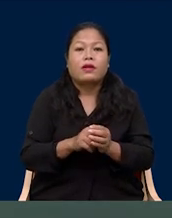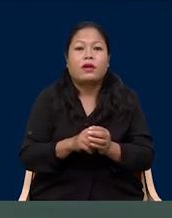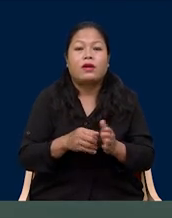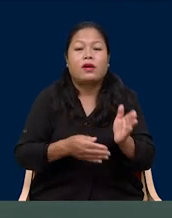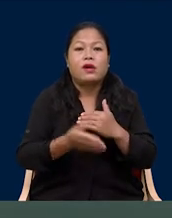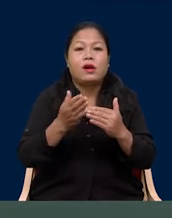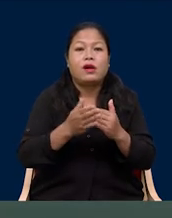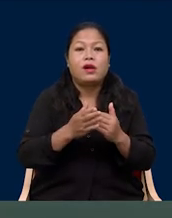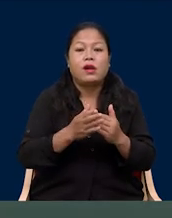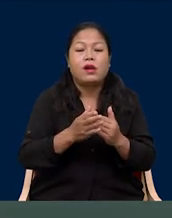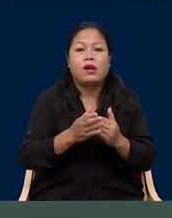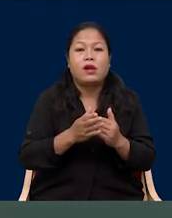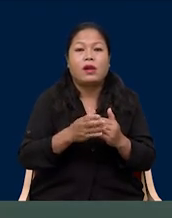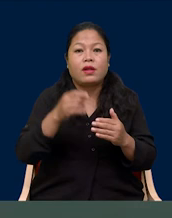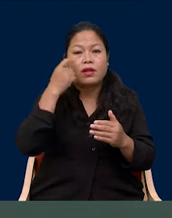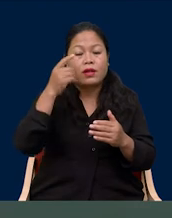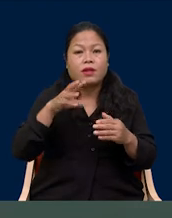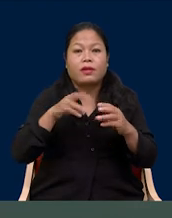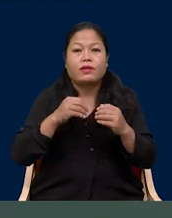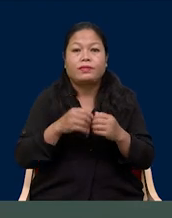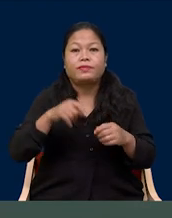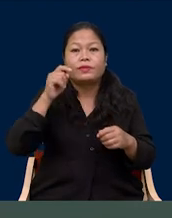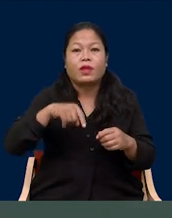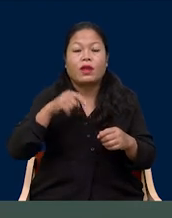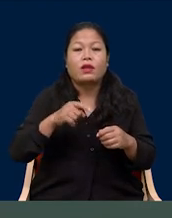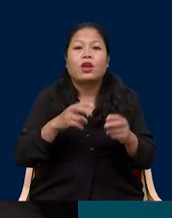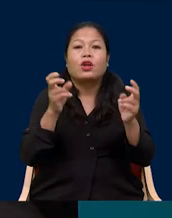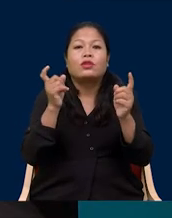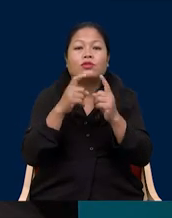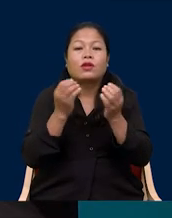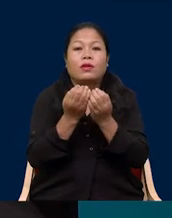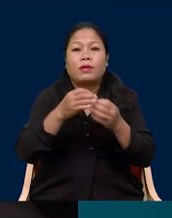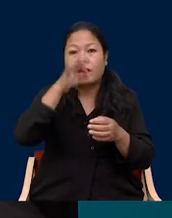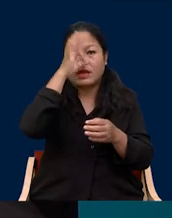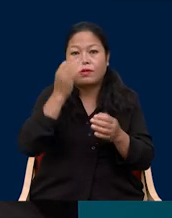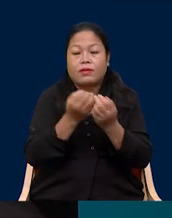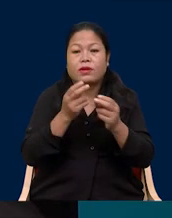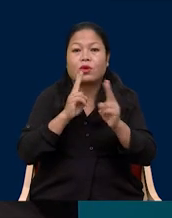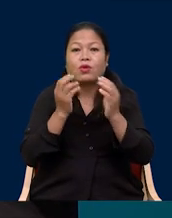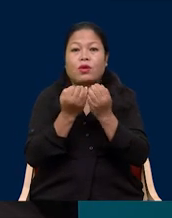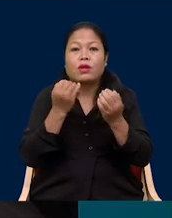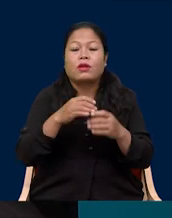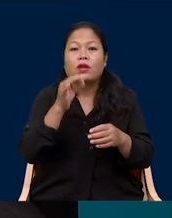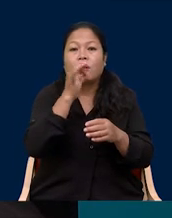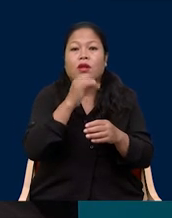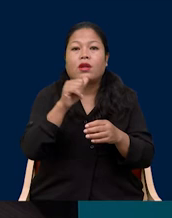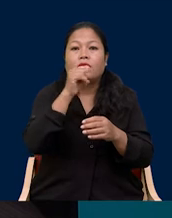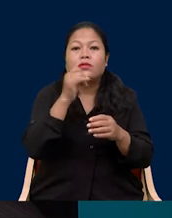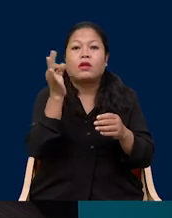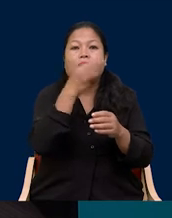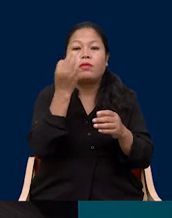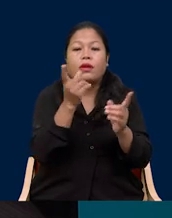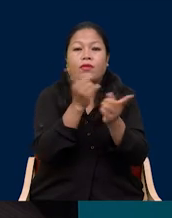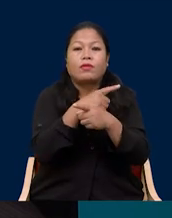स्टप द डेग्रिगेसन भनेर चाहिँ वी निड टु बी भेरी केयरफुल भन्ने चाहिँ सिकेको छौँ. धन्यवाद. आजको हाम्रो यो छलफलमा हामीले विशेषतः के कुरा गऱ्यौँ भने